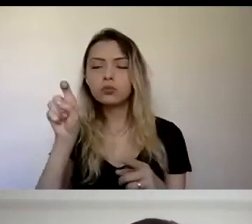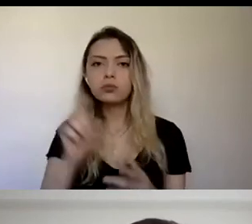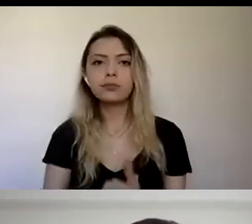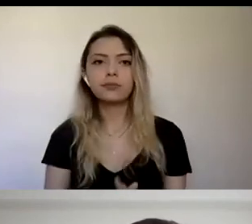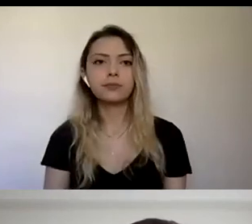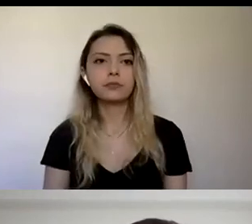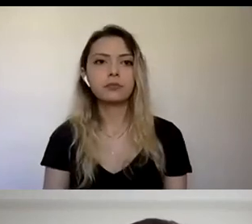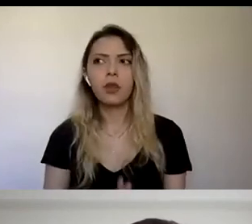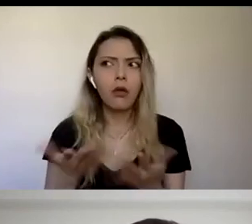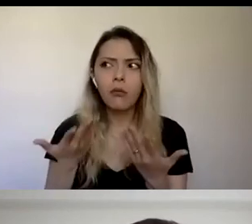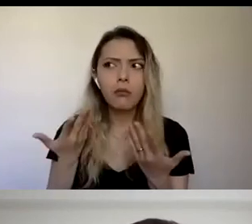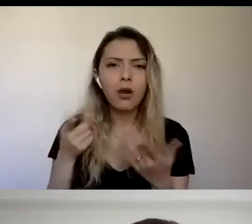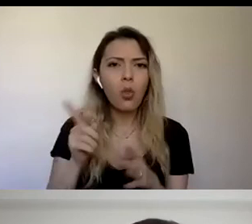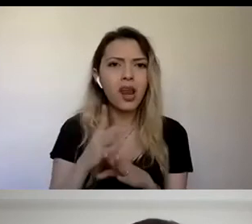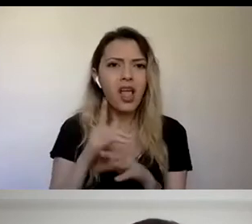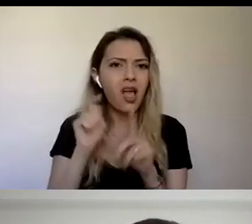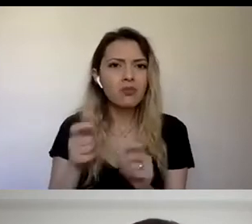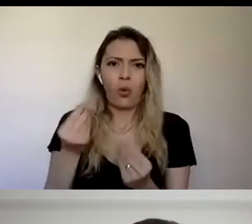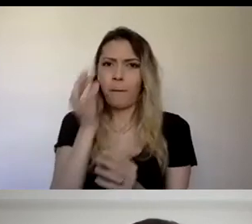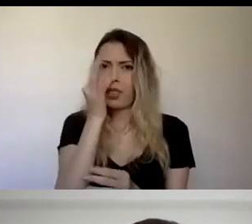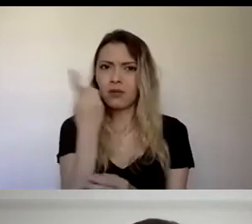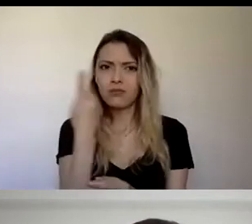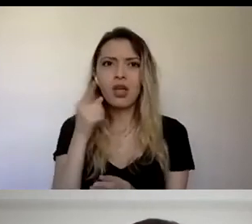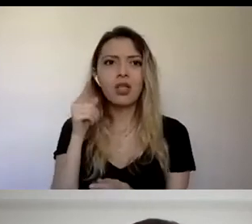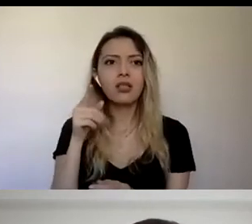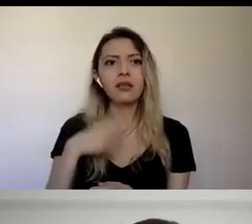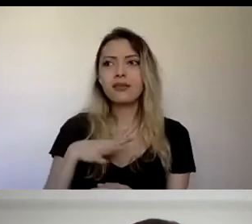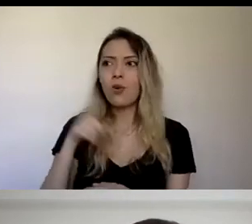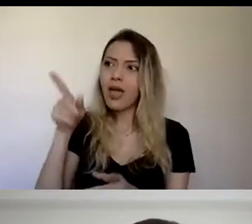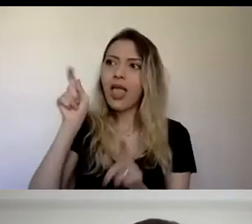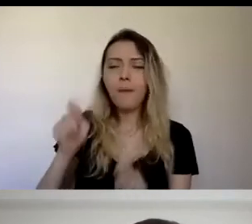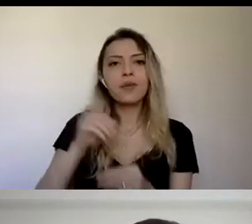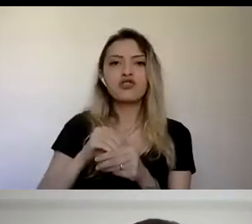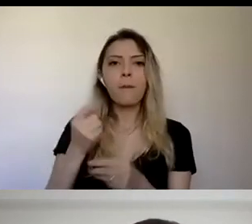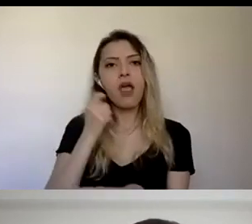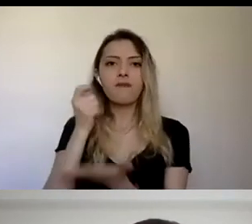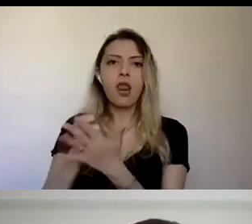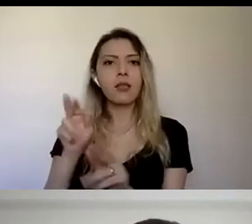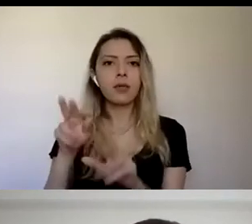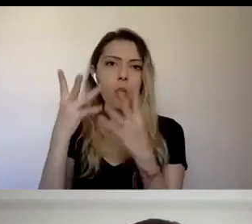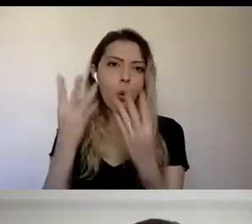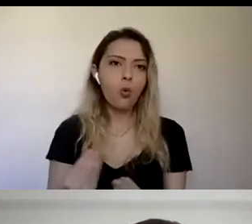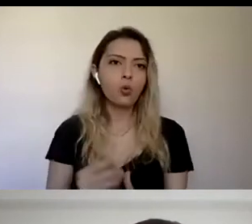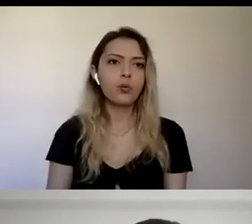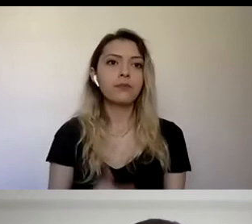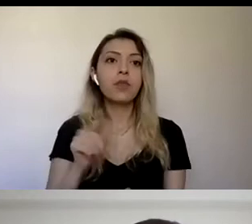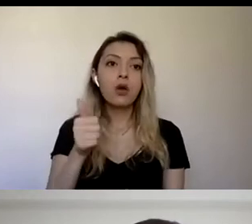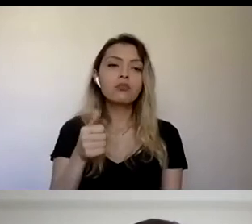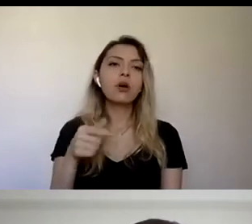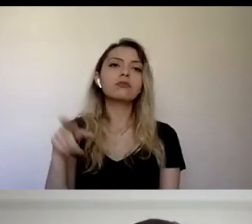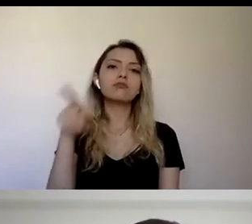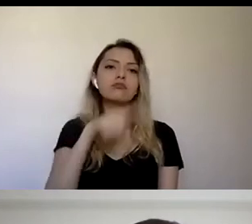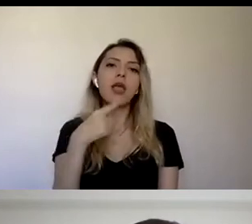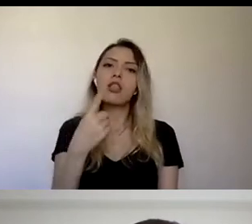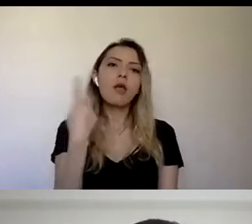Pardon, niye yapmıyorsun? Çok basit bir şeymiş bu. İstiyorsan sana bir de üzerine para verelim der. O zaman diyeceğiniz hiçbir şey kalmayabilir.